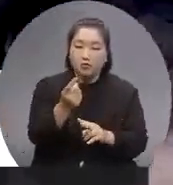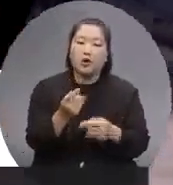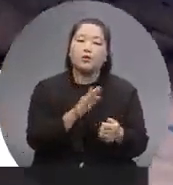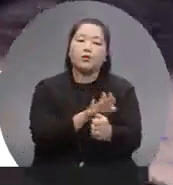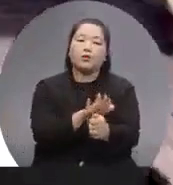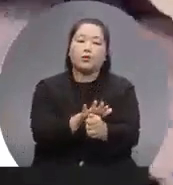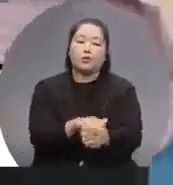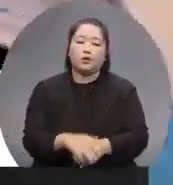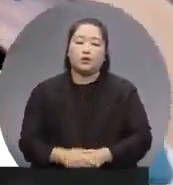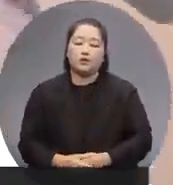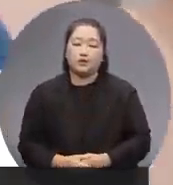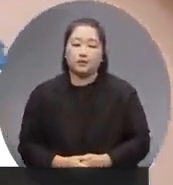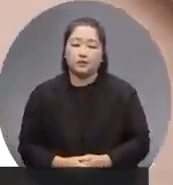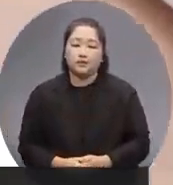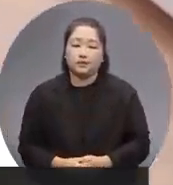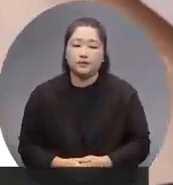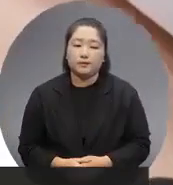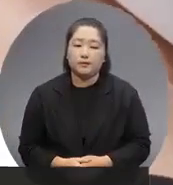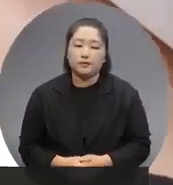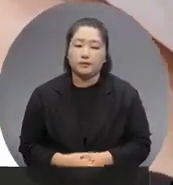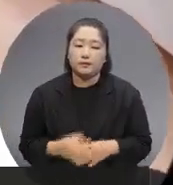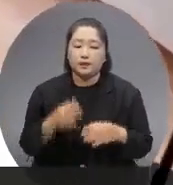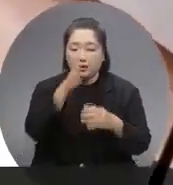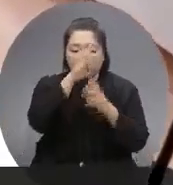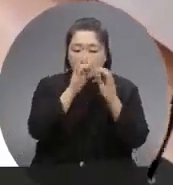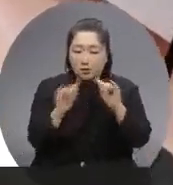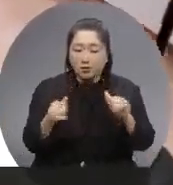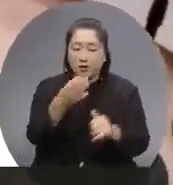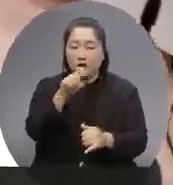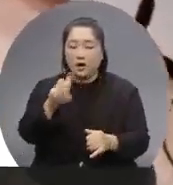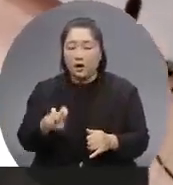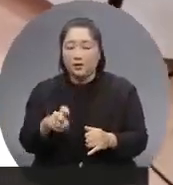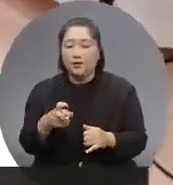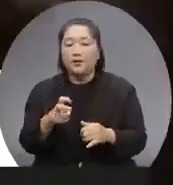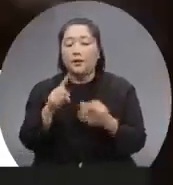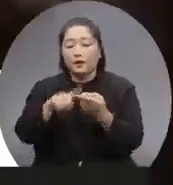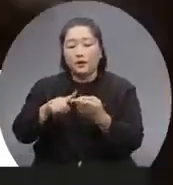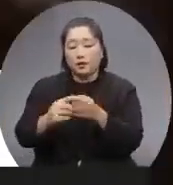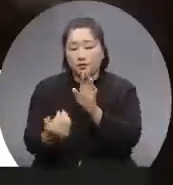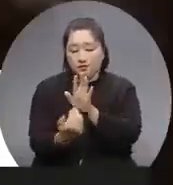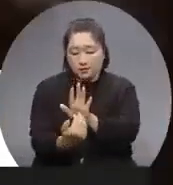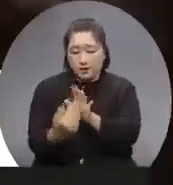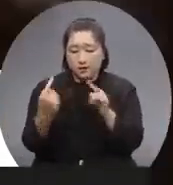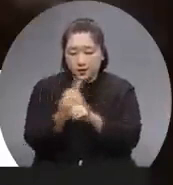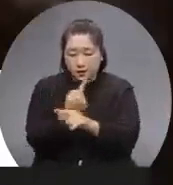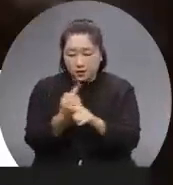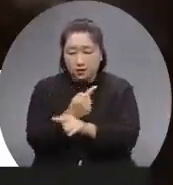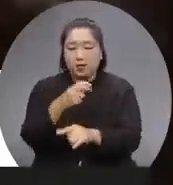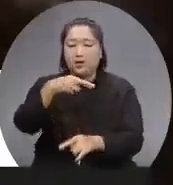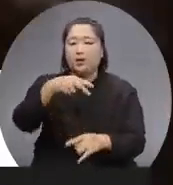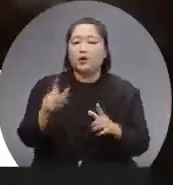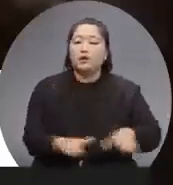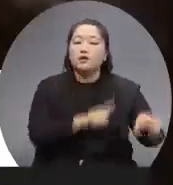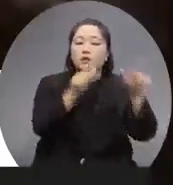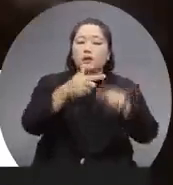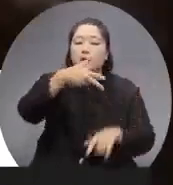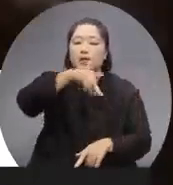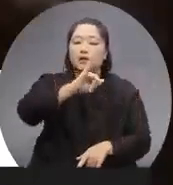해서 해주는 것이 그 환자분들한테 굉장히 그 생존 그 암에